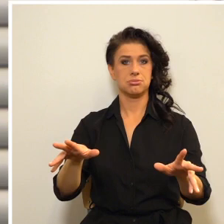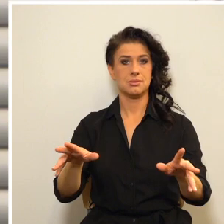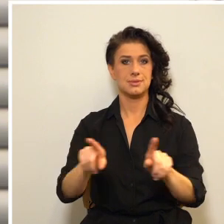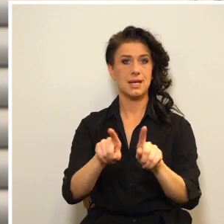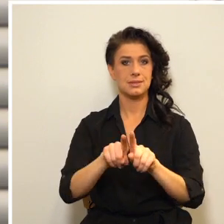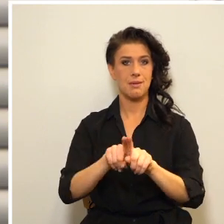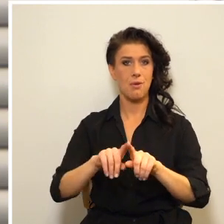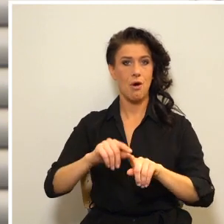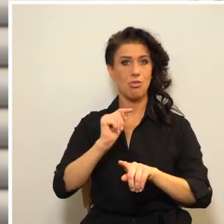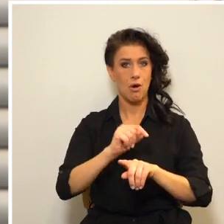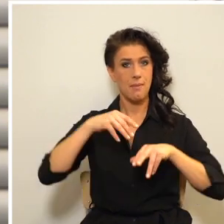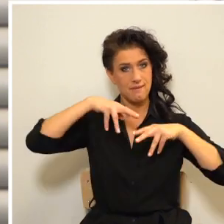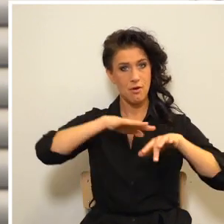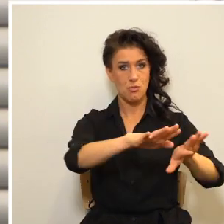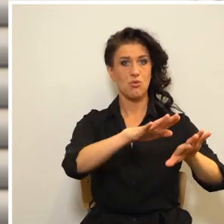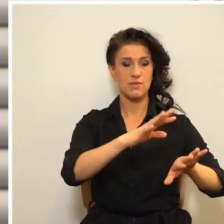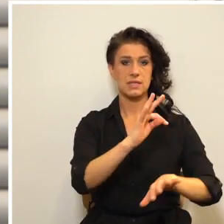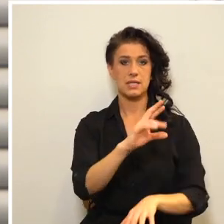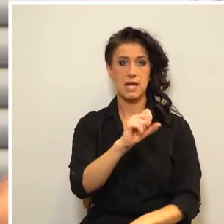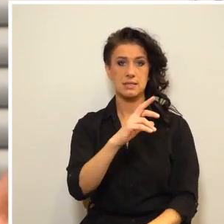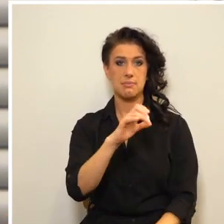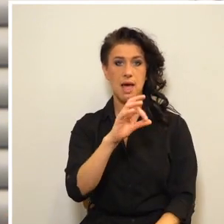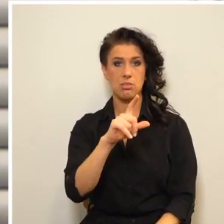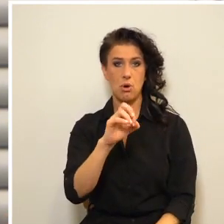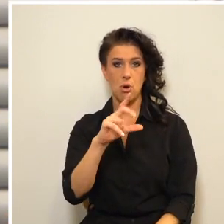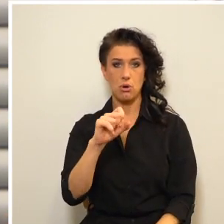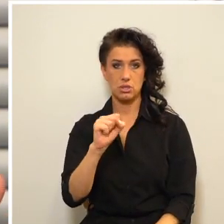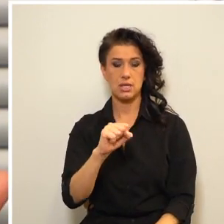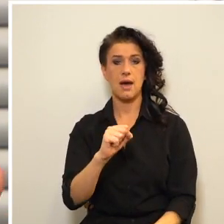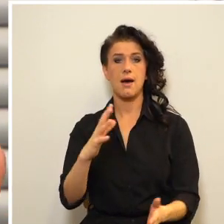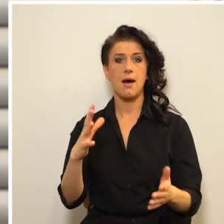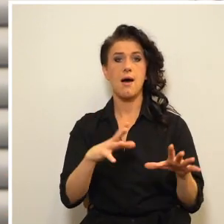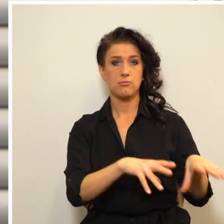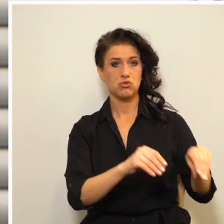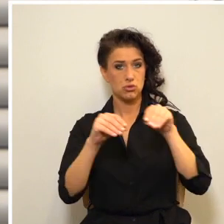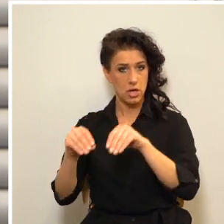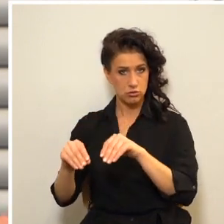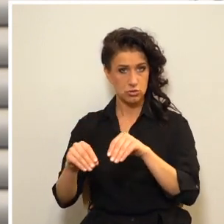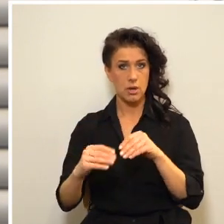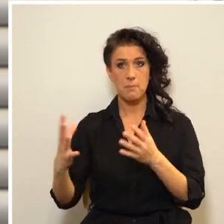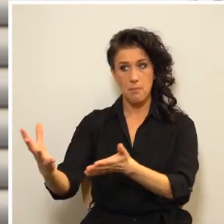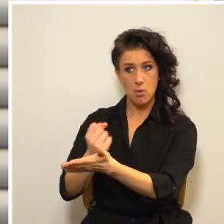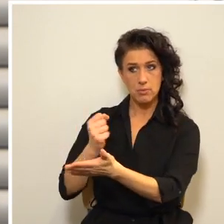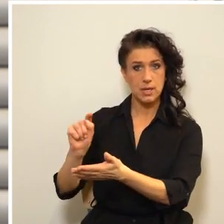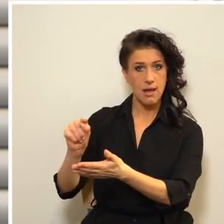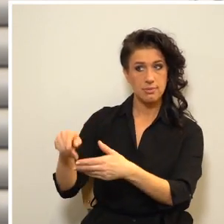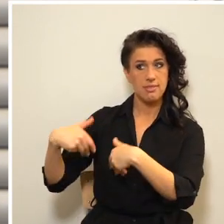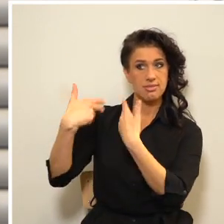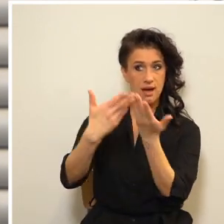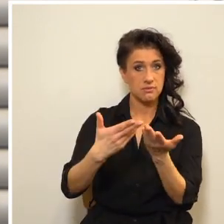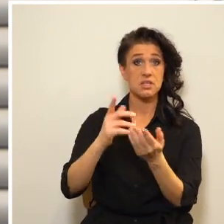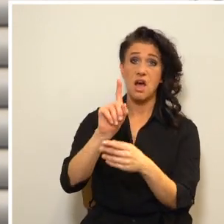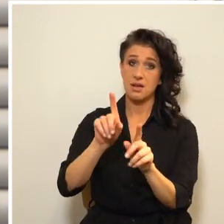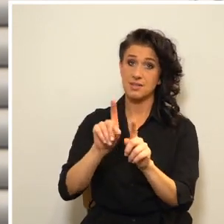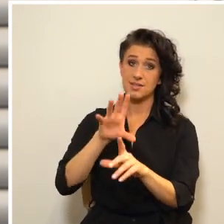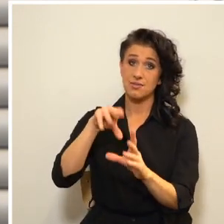transplantologii ja tutaj mówię o przeszczepach nie tyle pobranych od dawców tylko na przykład o sztuce hodowanych organach